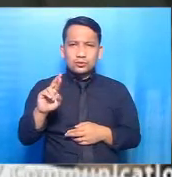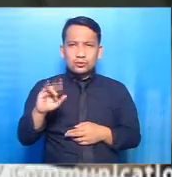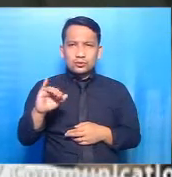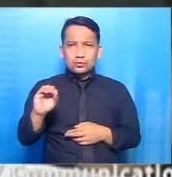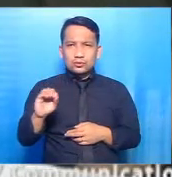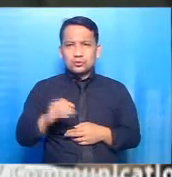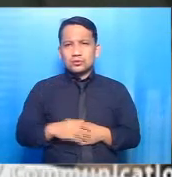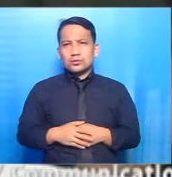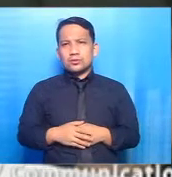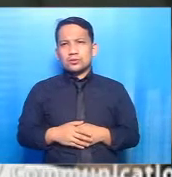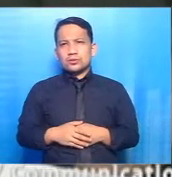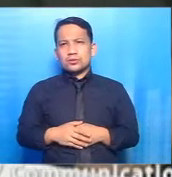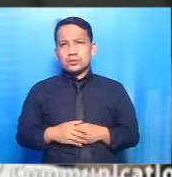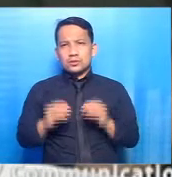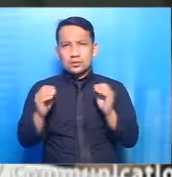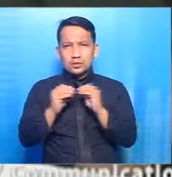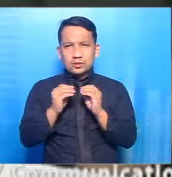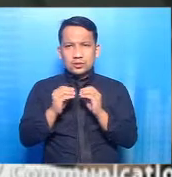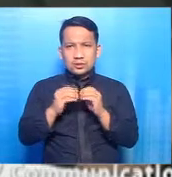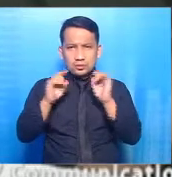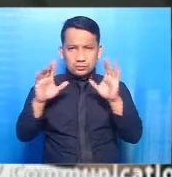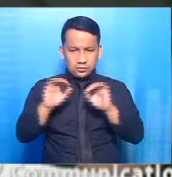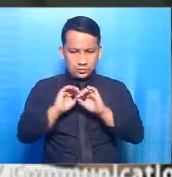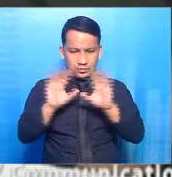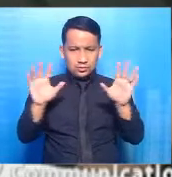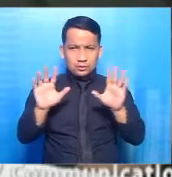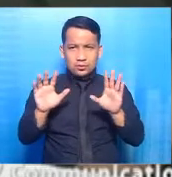crisis is very, very clear.